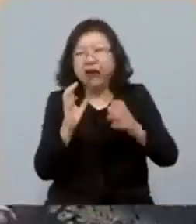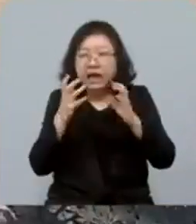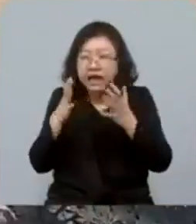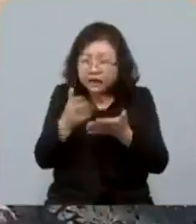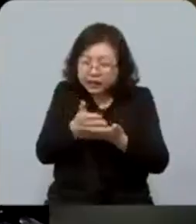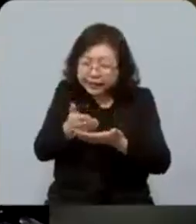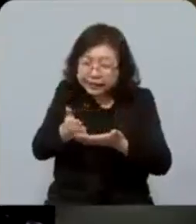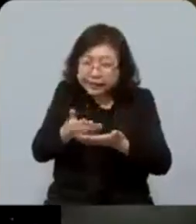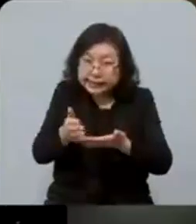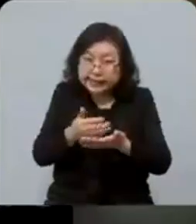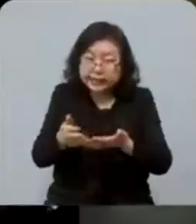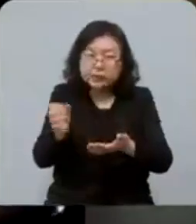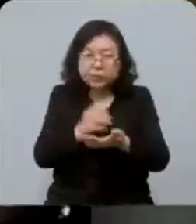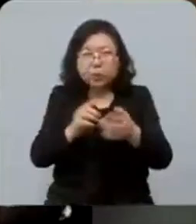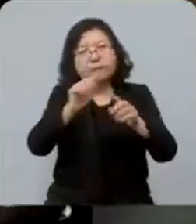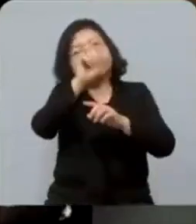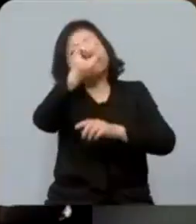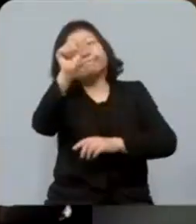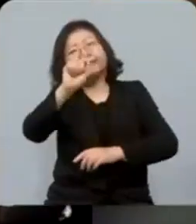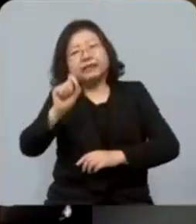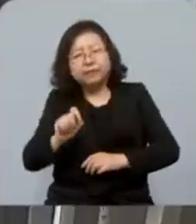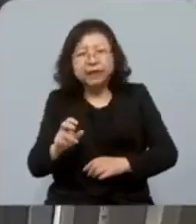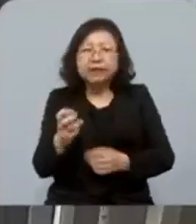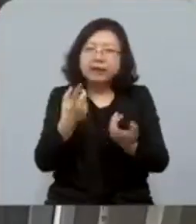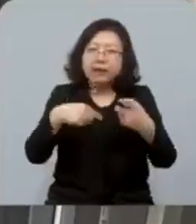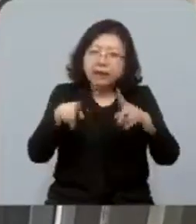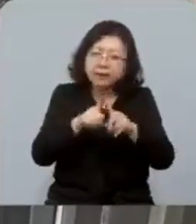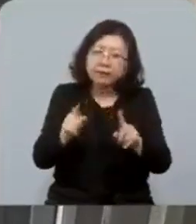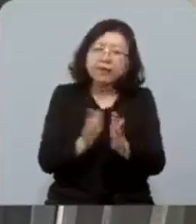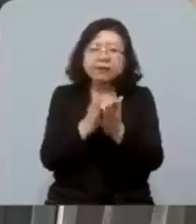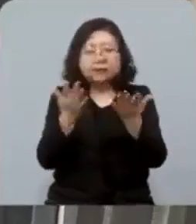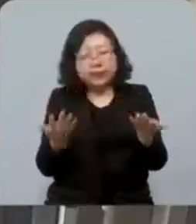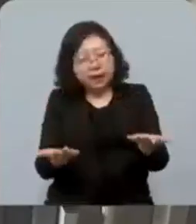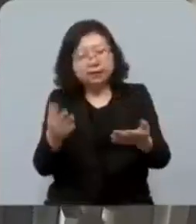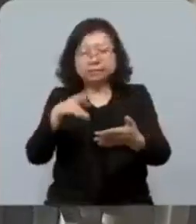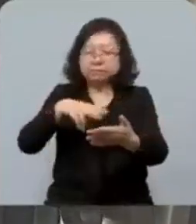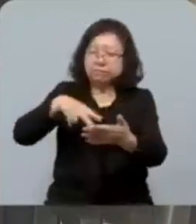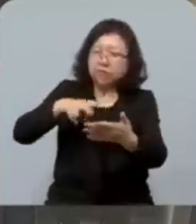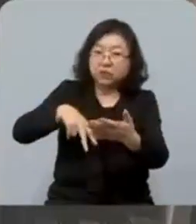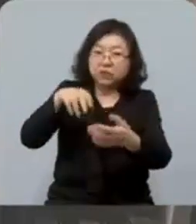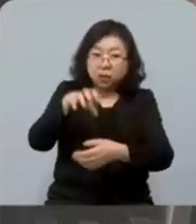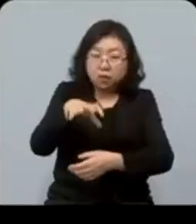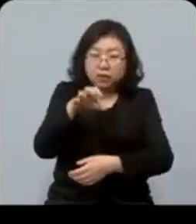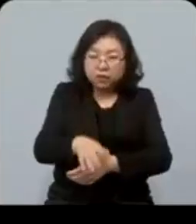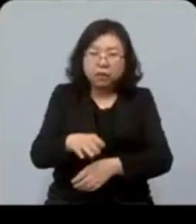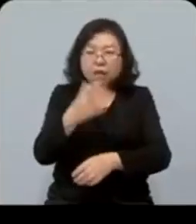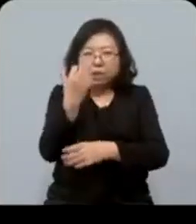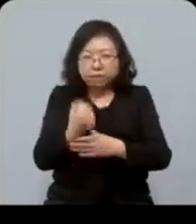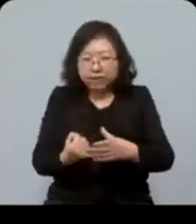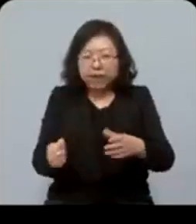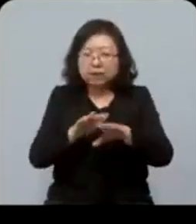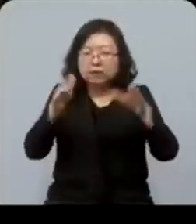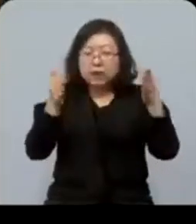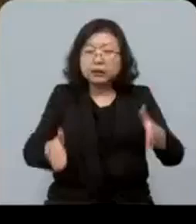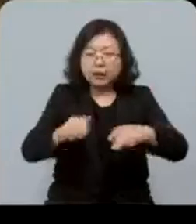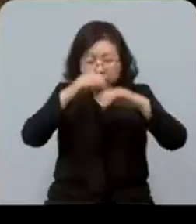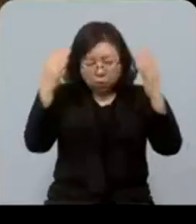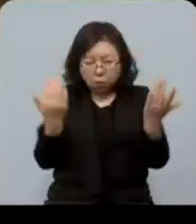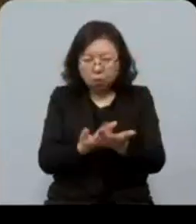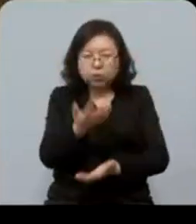낙서 짱이 되어준 칠판 함께 넘겨 보던 때묻은 책과 낡은 책상이 모두 잿더미가